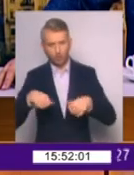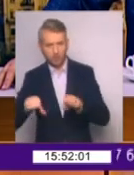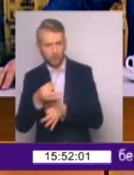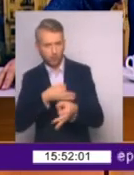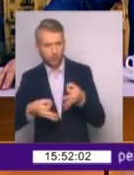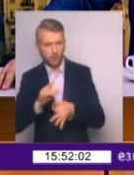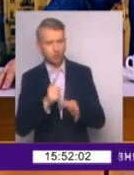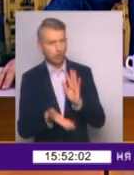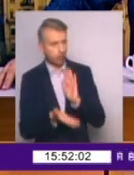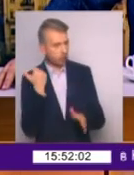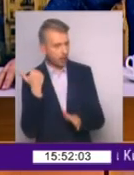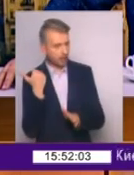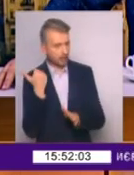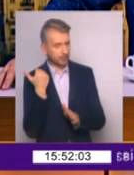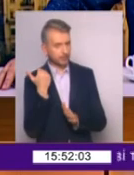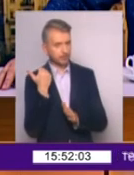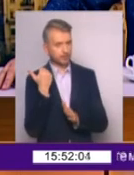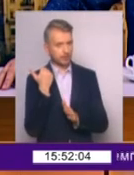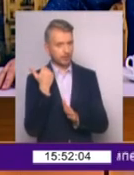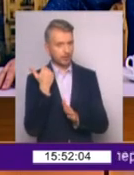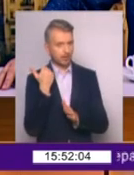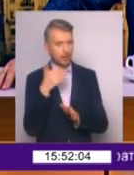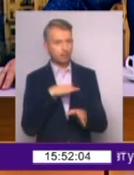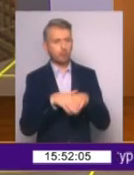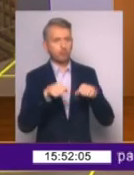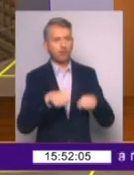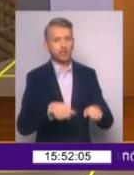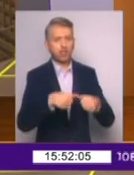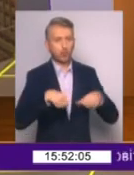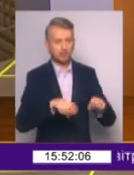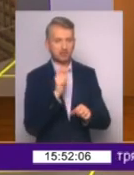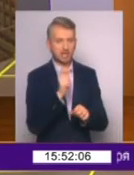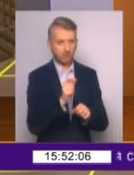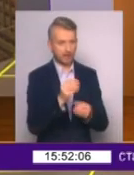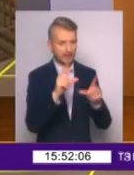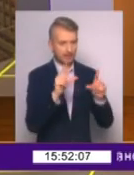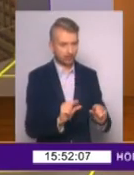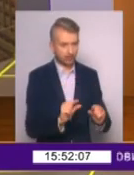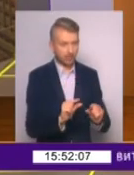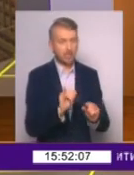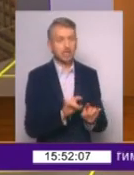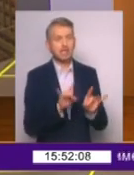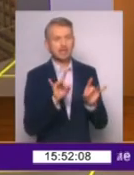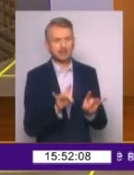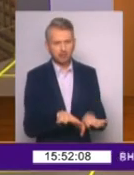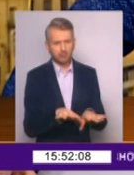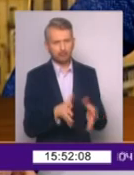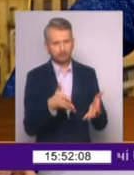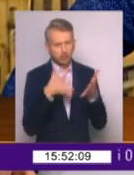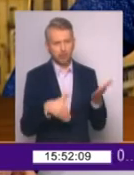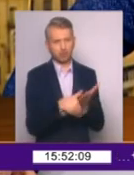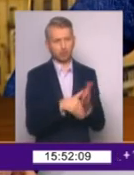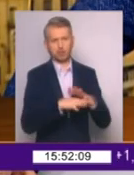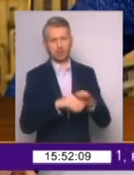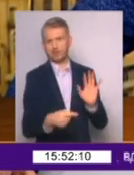що убрати поняття, повноваження, скажімо, комісії надавати ці знижки і залишити чітка методика. Тільки